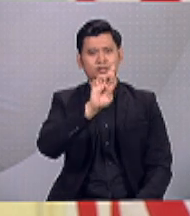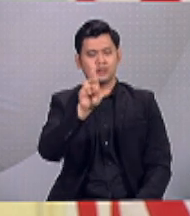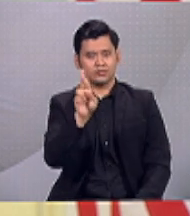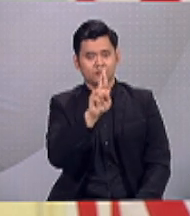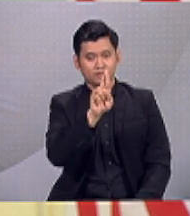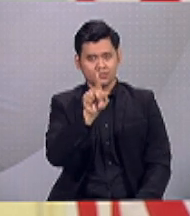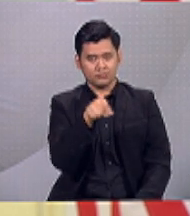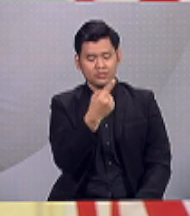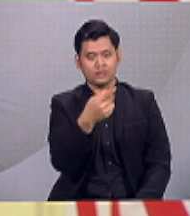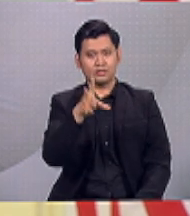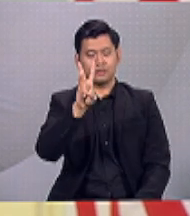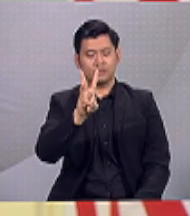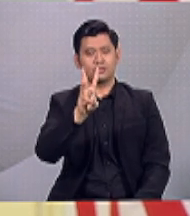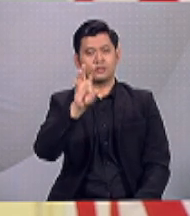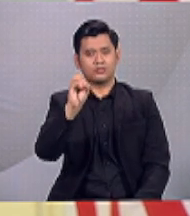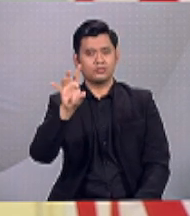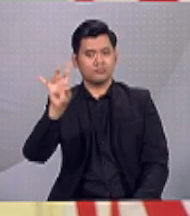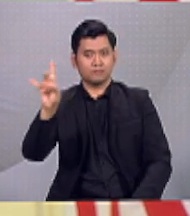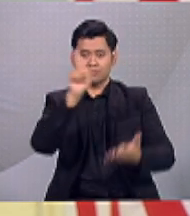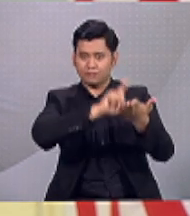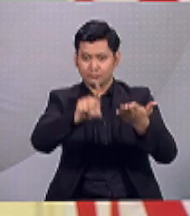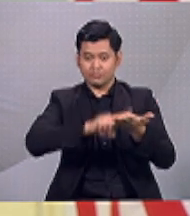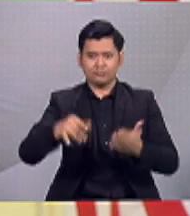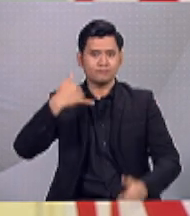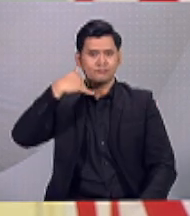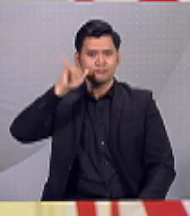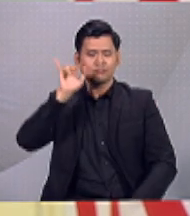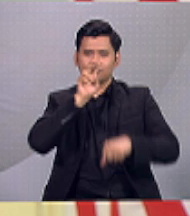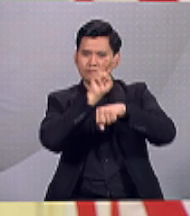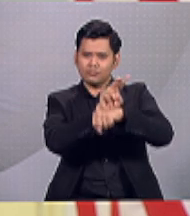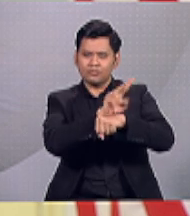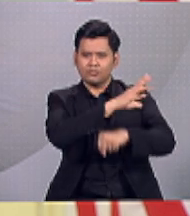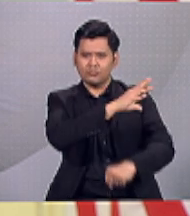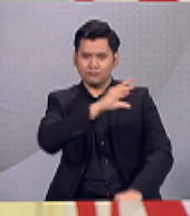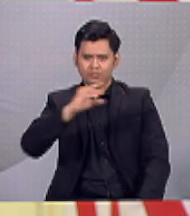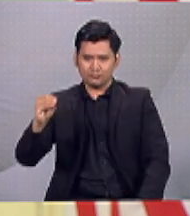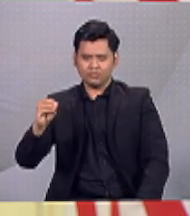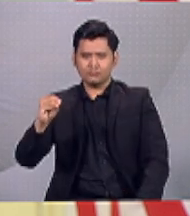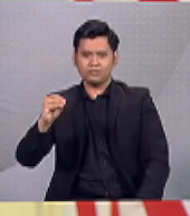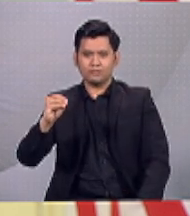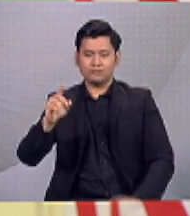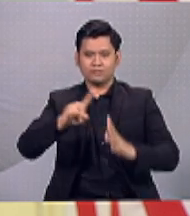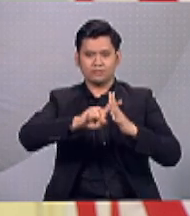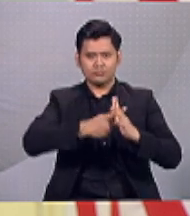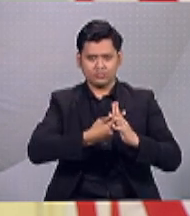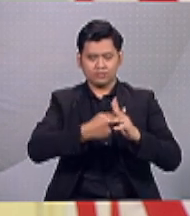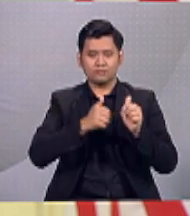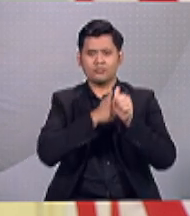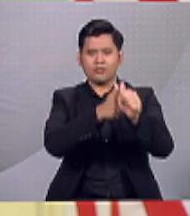69,507 pemeriksaan semalam bagi memantau dan menguatkuasa pematuhan